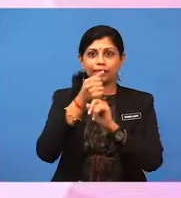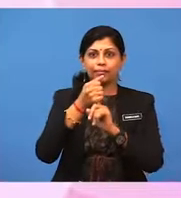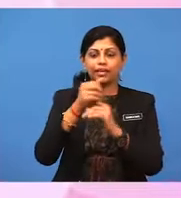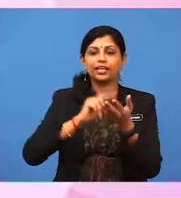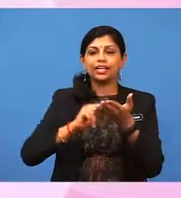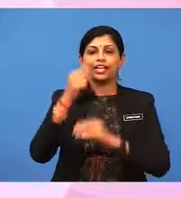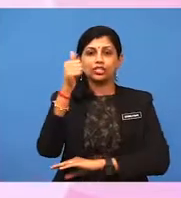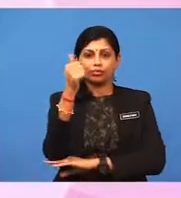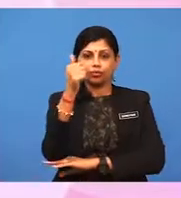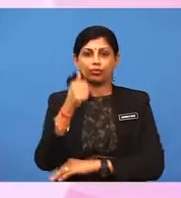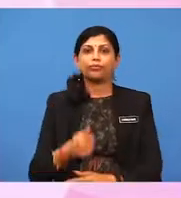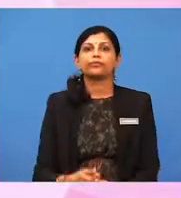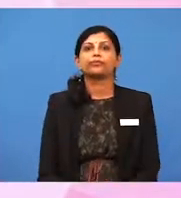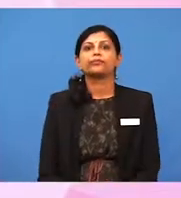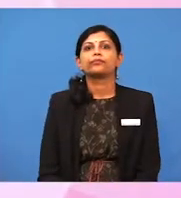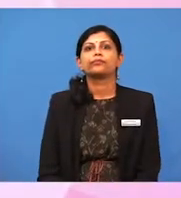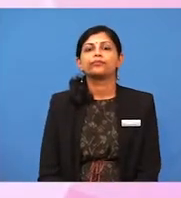nilai 10.